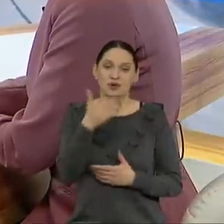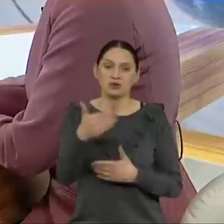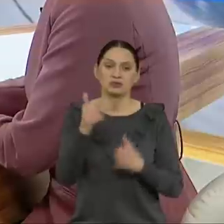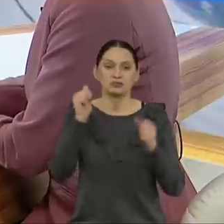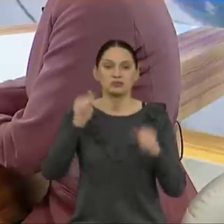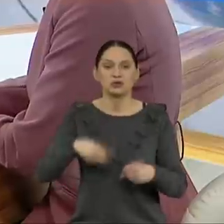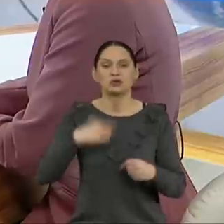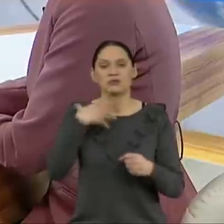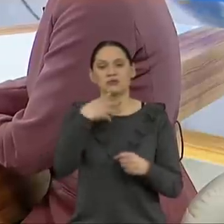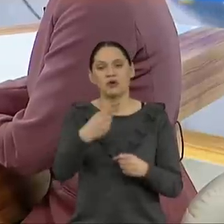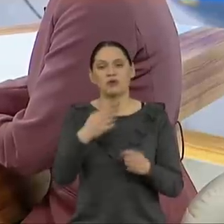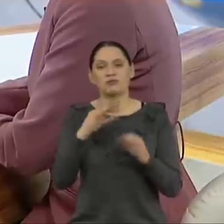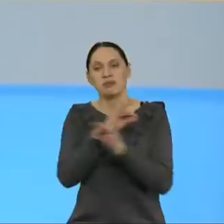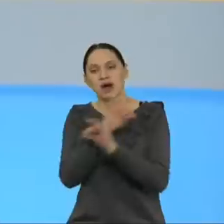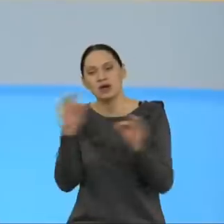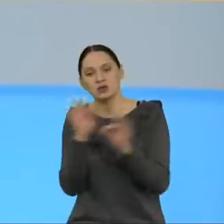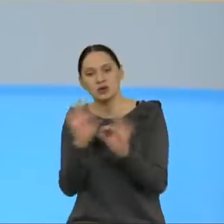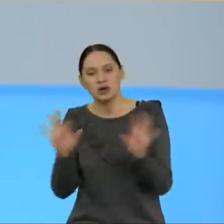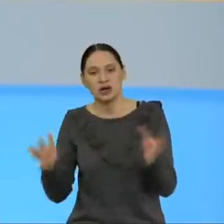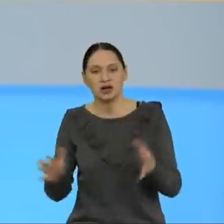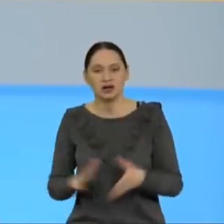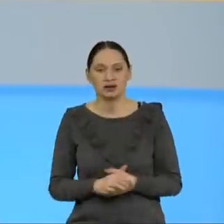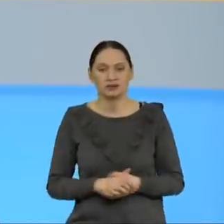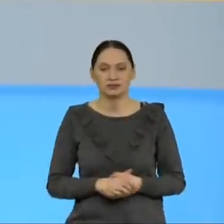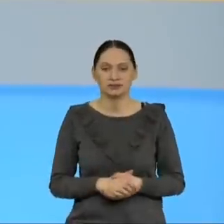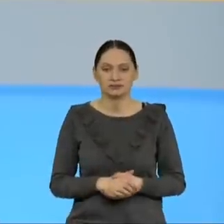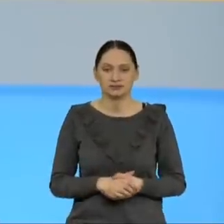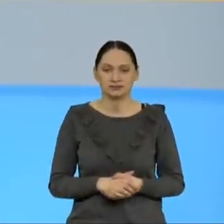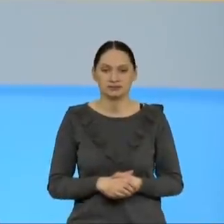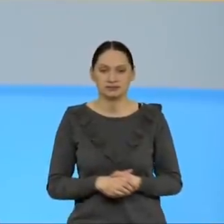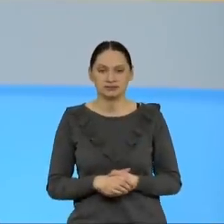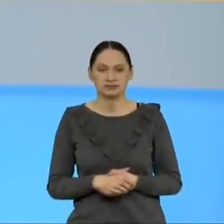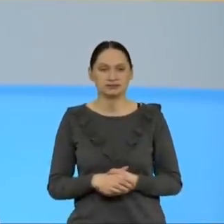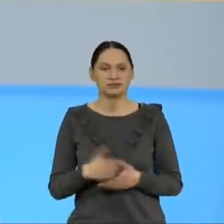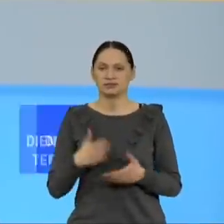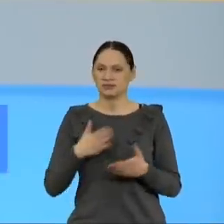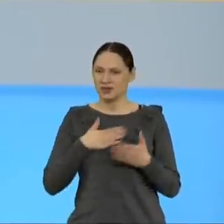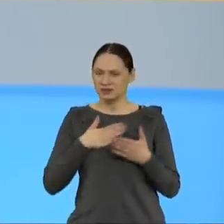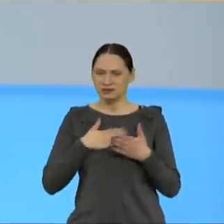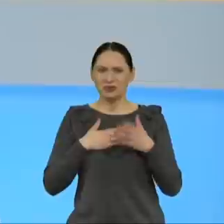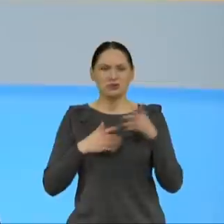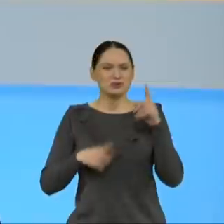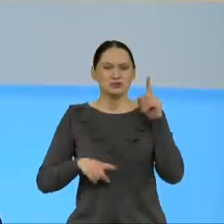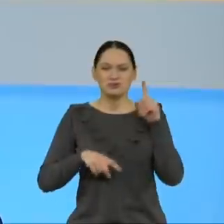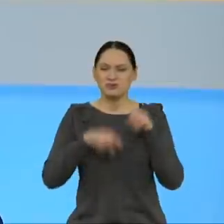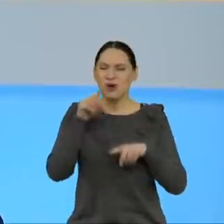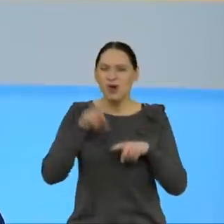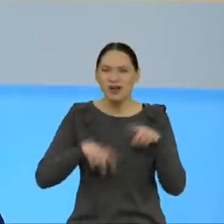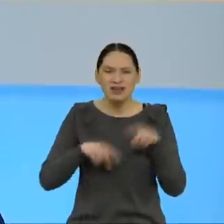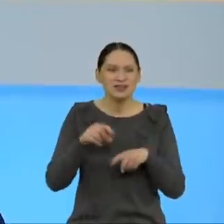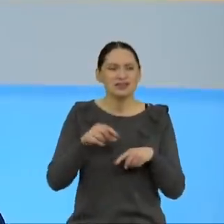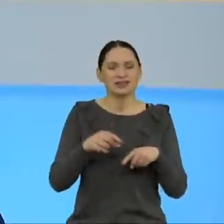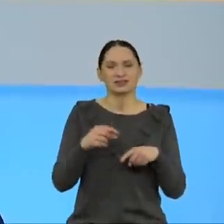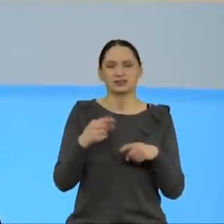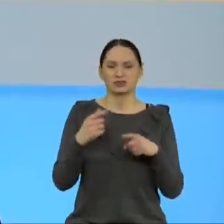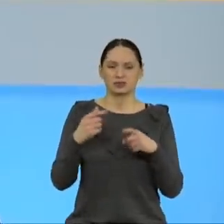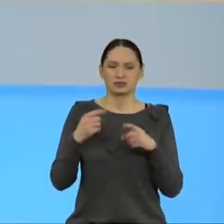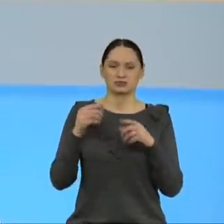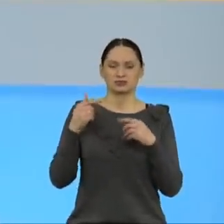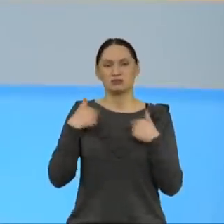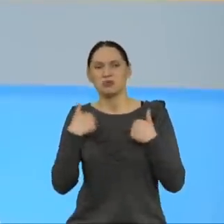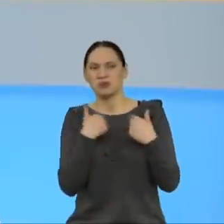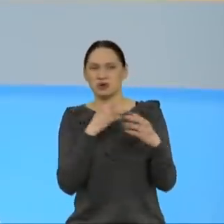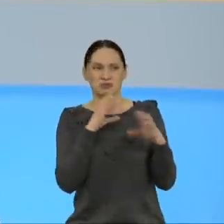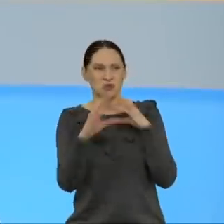traukti į savo pasiūlymus. Dar kol kas pas mūsų politikai nėra tokios praktikos taip konsultuotis. Tiesą pasakius, dar prieš rinkimus mes